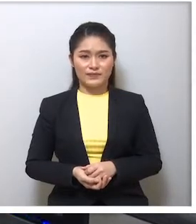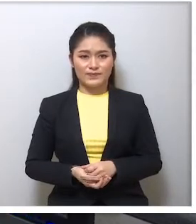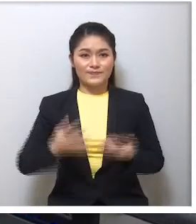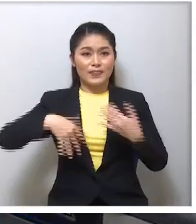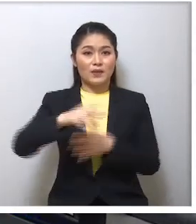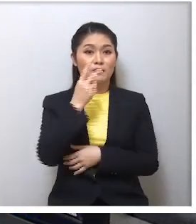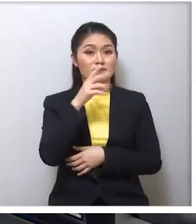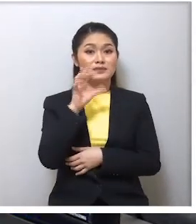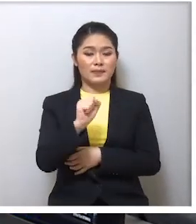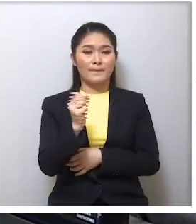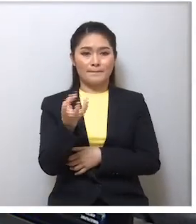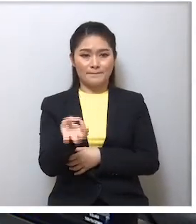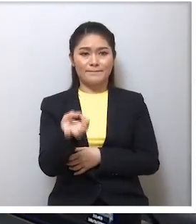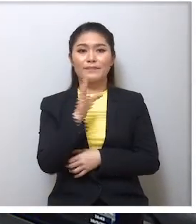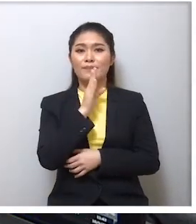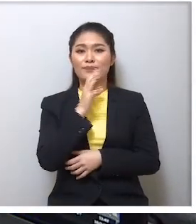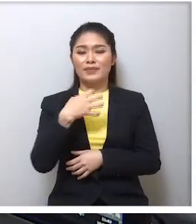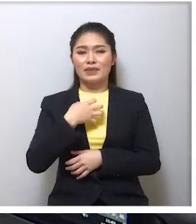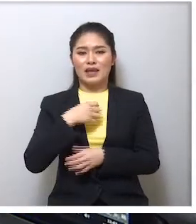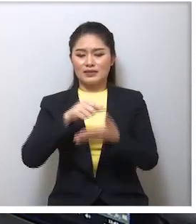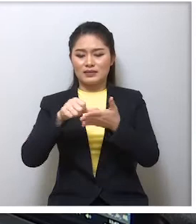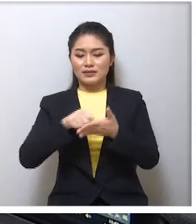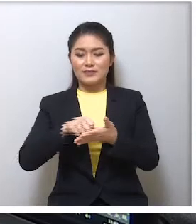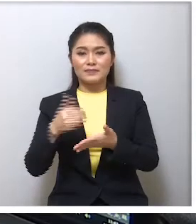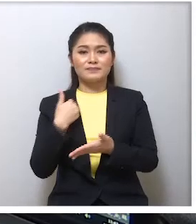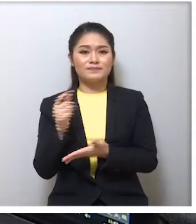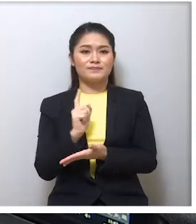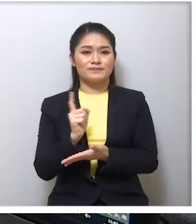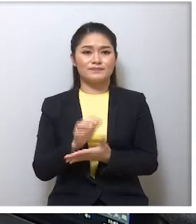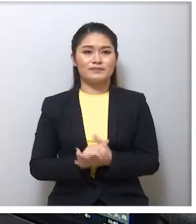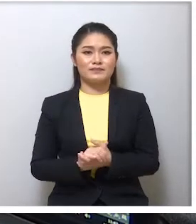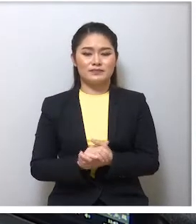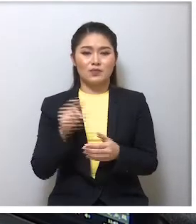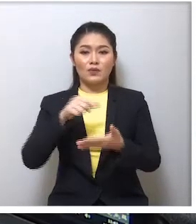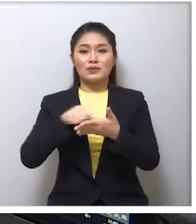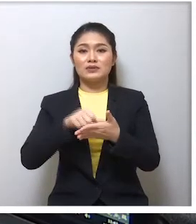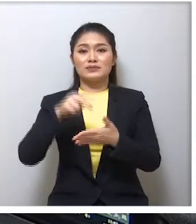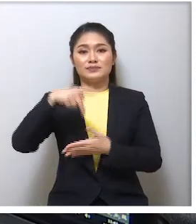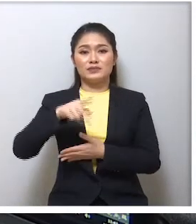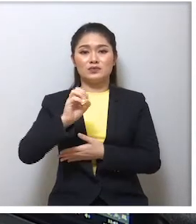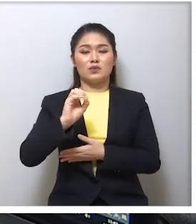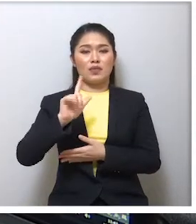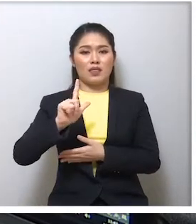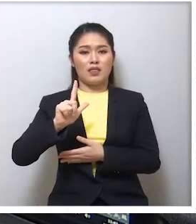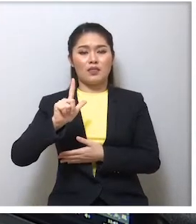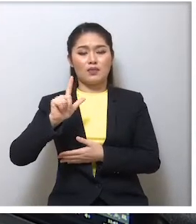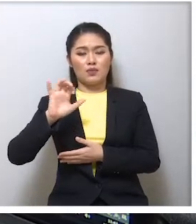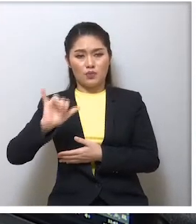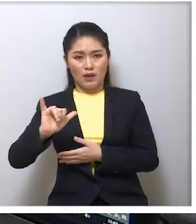พวกเราสังเกตนิดนึงนะถ้าเราจะกลับมาปรับแต่งแก้ไขเนี่ยเรากด Edit Poly เนี่ยภาพจะหาย